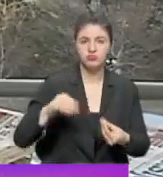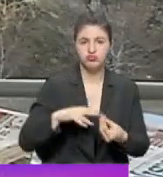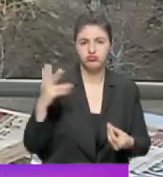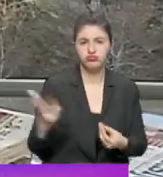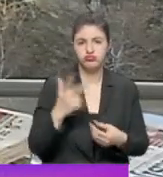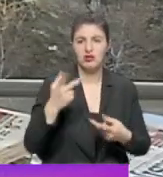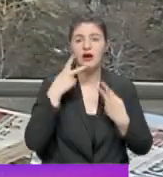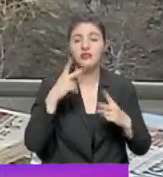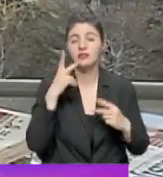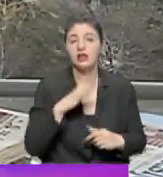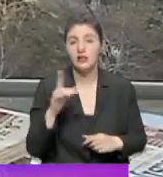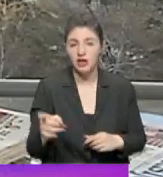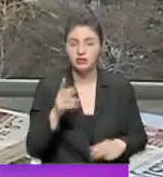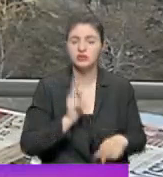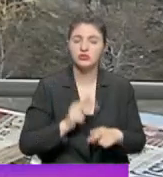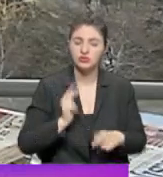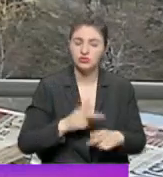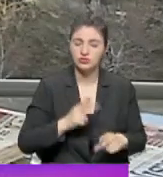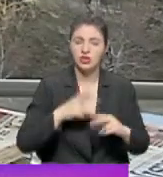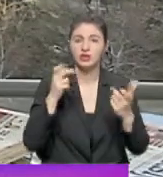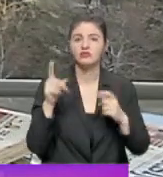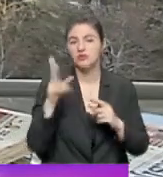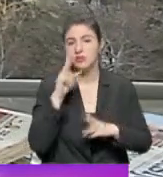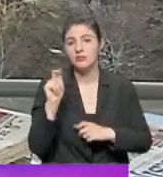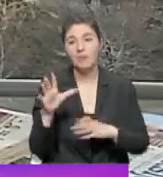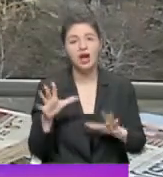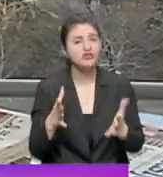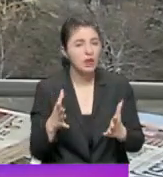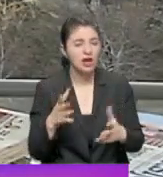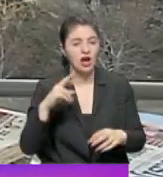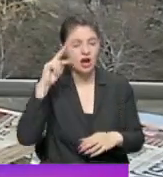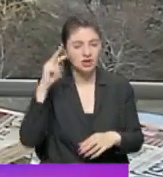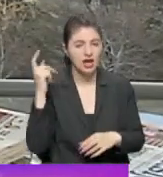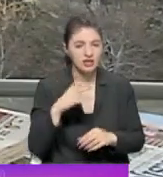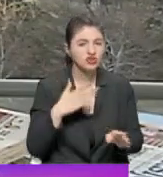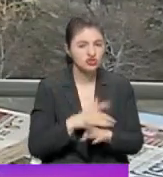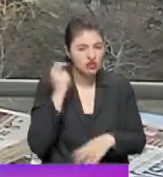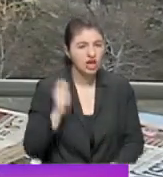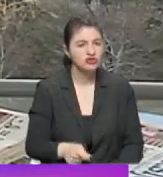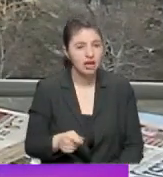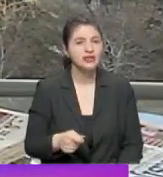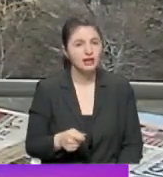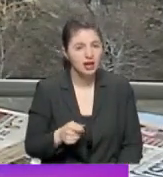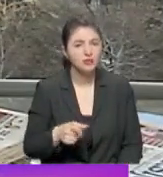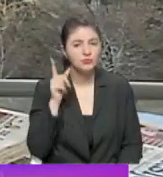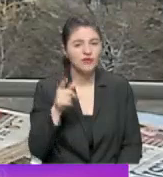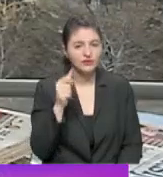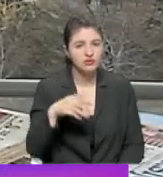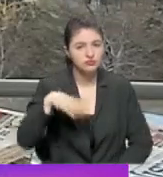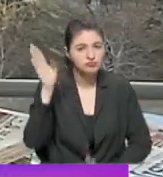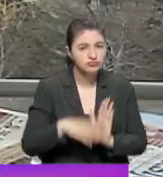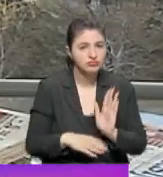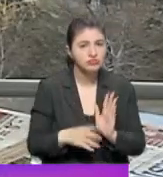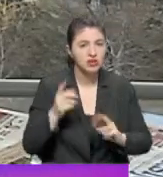ilgili açıklamaları var. Hızlıca ekranlarınızı taşıyalım. Acaba Aralık ayında gerçekten bu fiyatlar düşecek